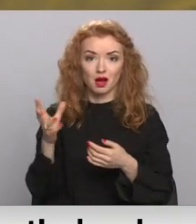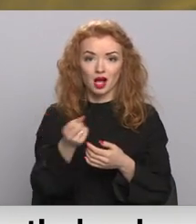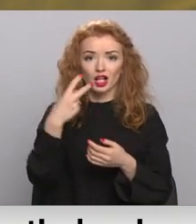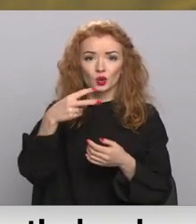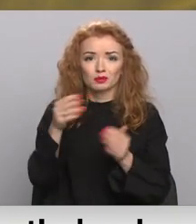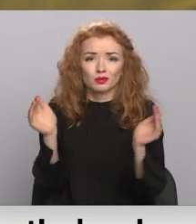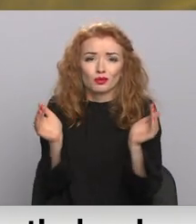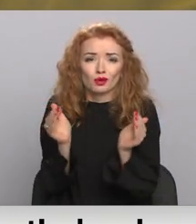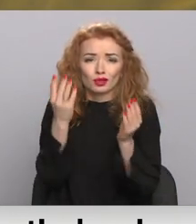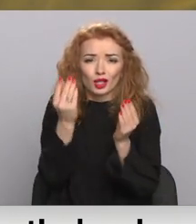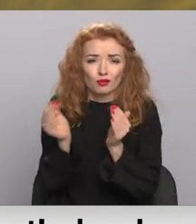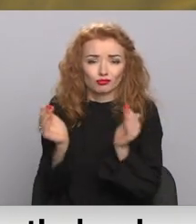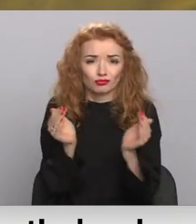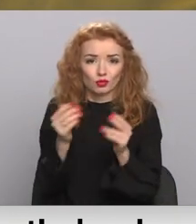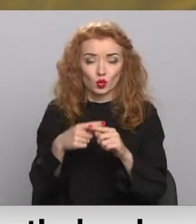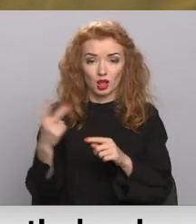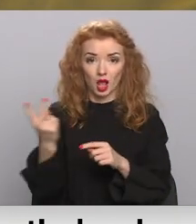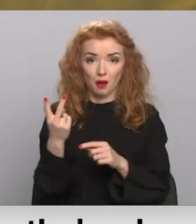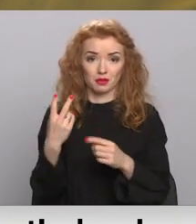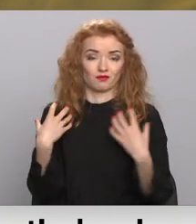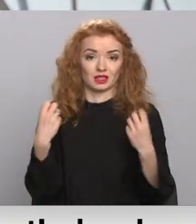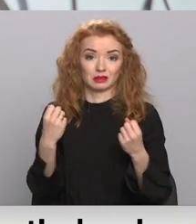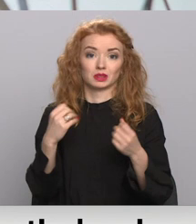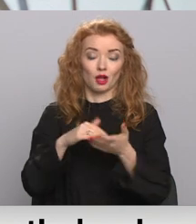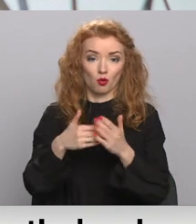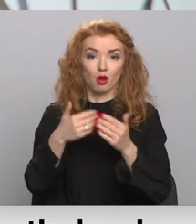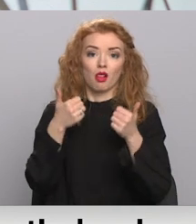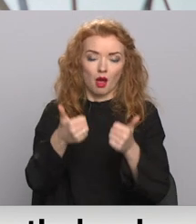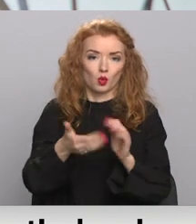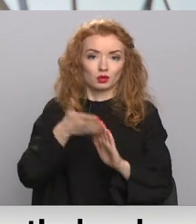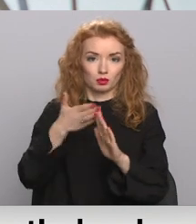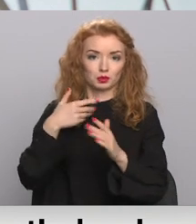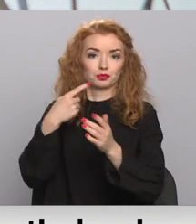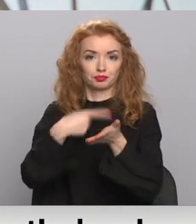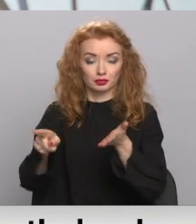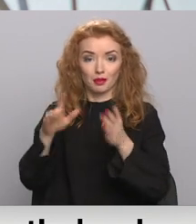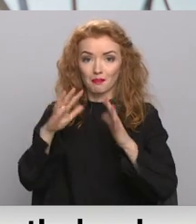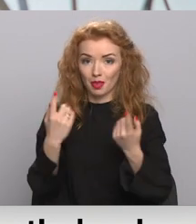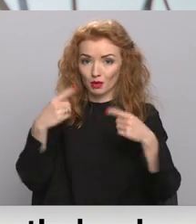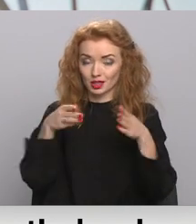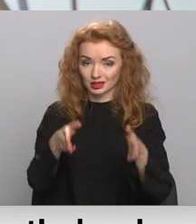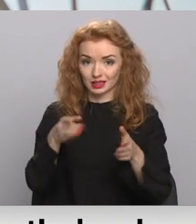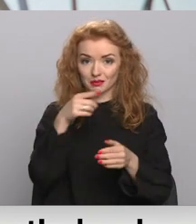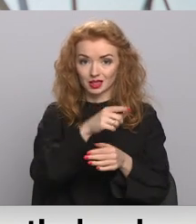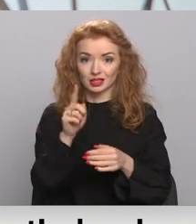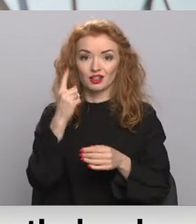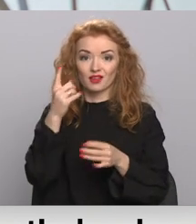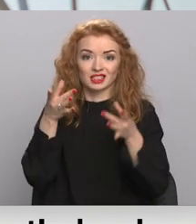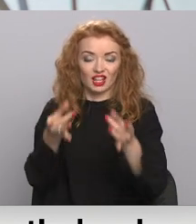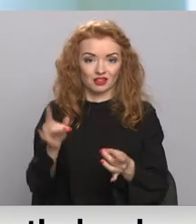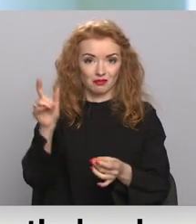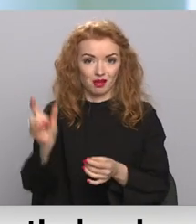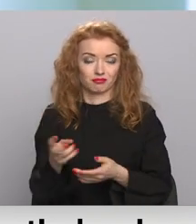vecu Zīdaini. Abas personas labā veselības stāvokļa dēļ jau ir izrakstīts no slimnīcas. Tomēr arī šobrīd ārstniecības iestādēs stacionēts viens inficēts